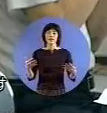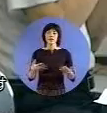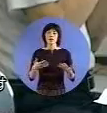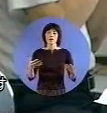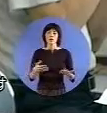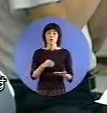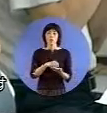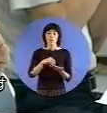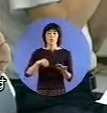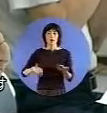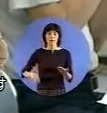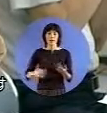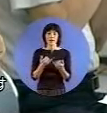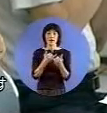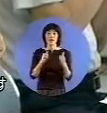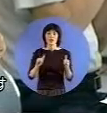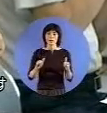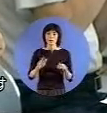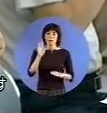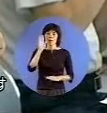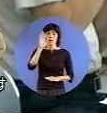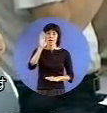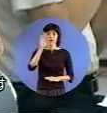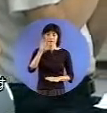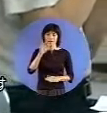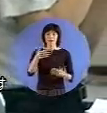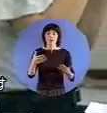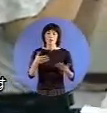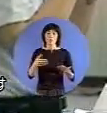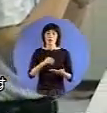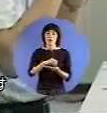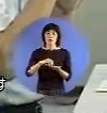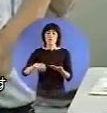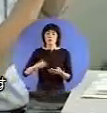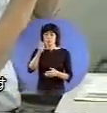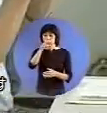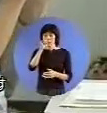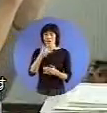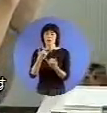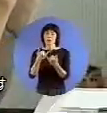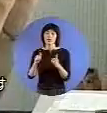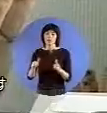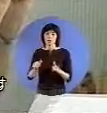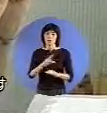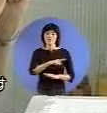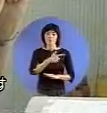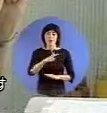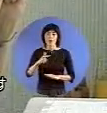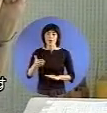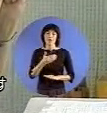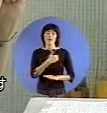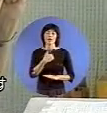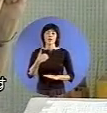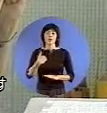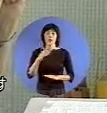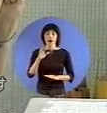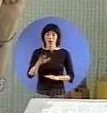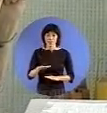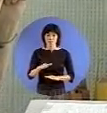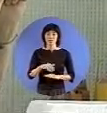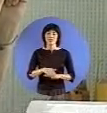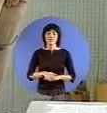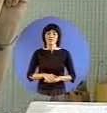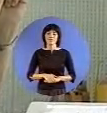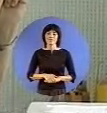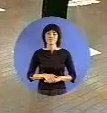第二の人生を迎えた人も、これから迎えようとする人も、まだまだできることがあるはずです。